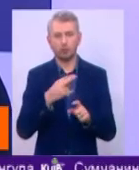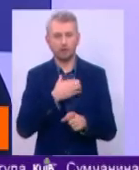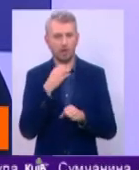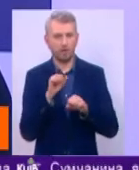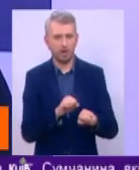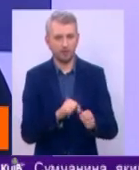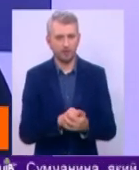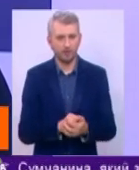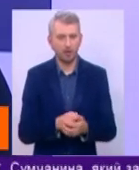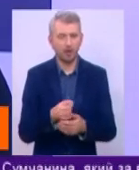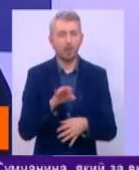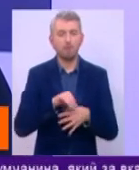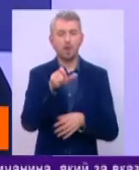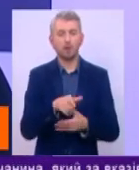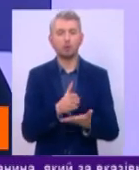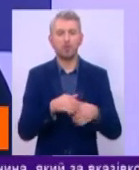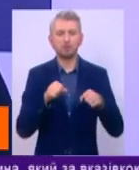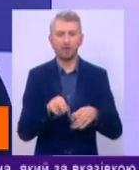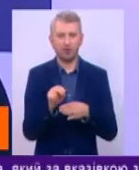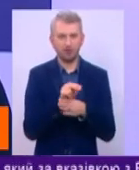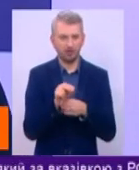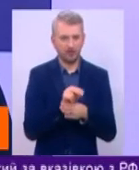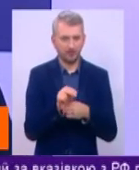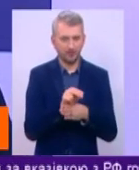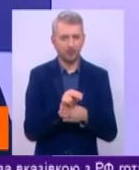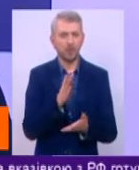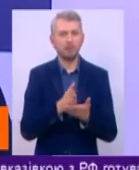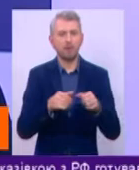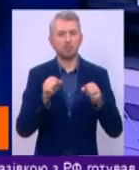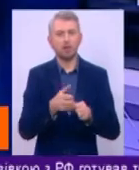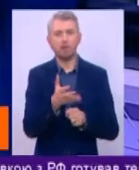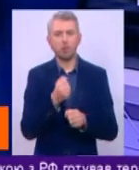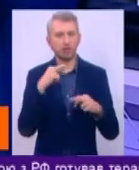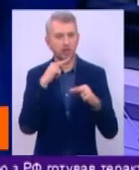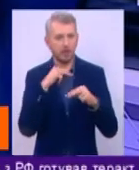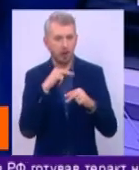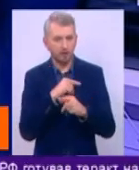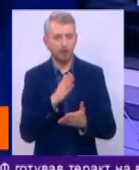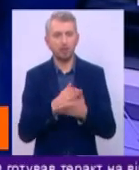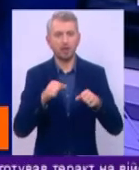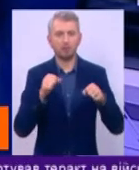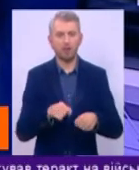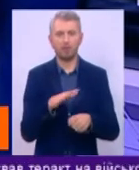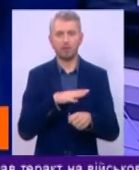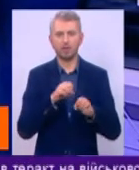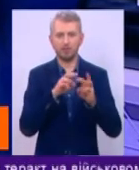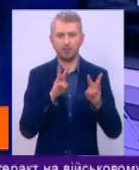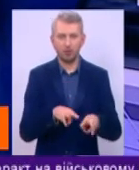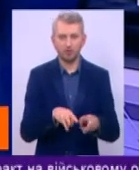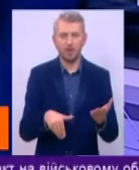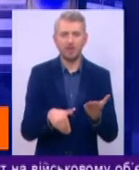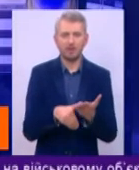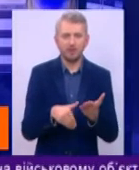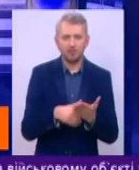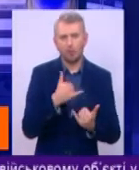страхования. То есть больной имеет право лечиться, имеет право получать лекарства, имеет право быть обеспеченным средствами ухода